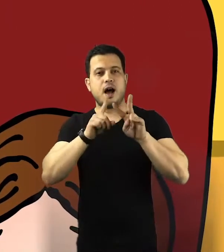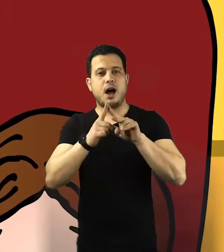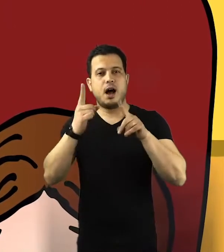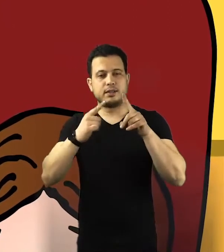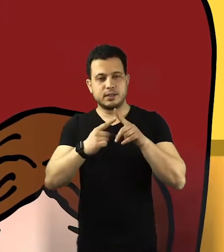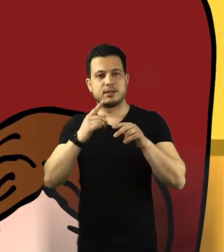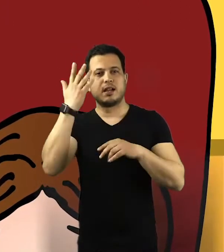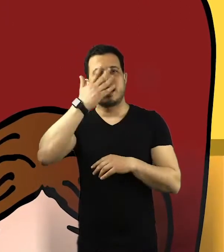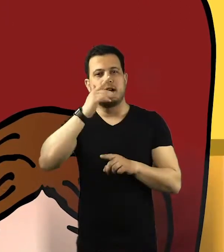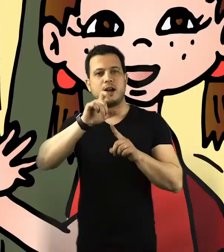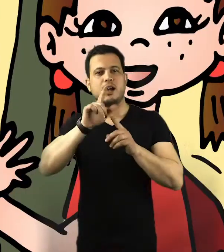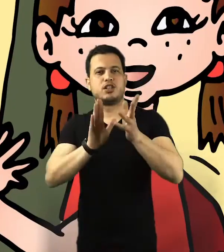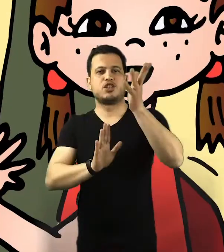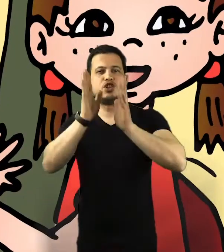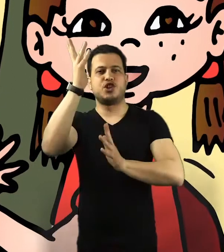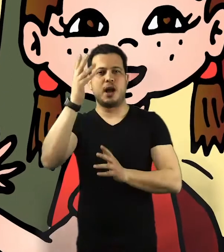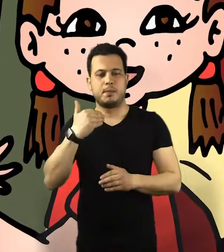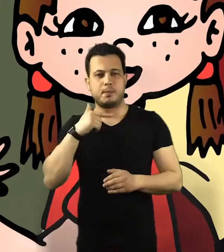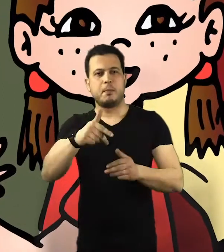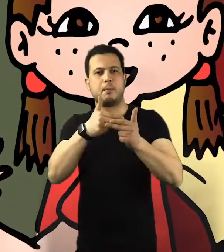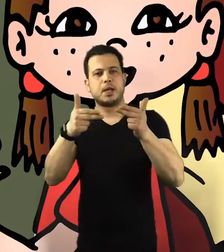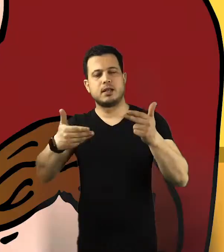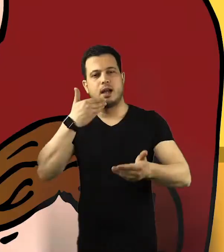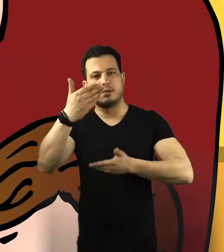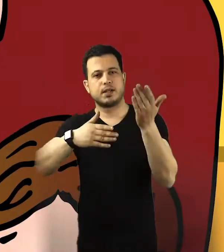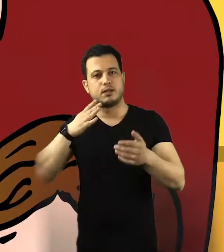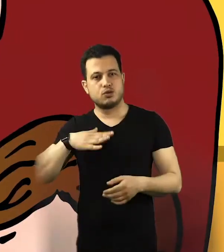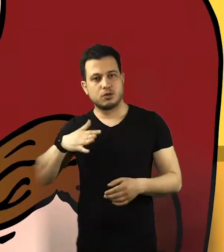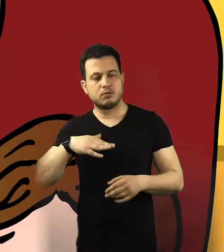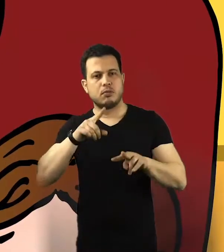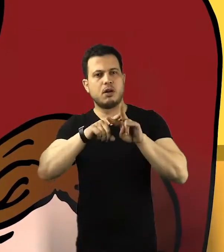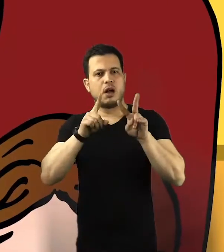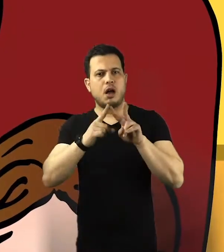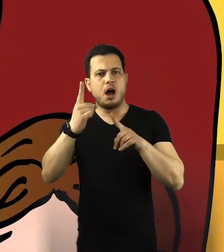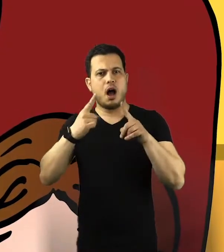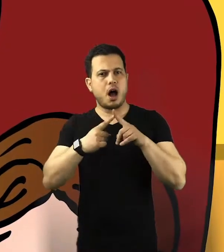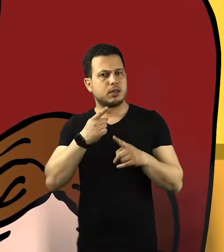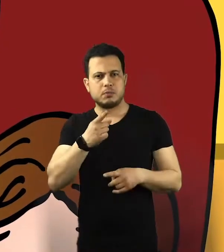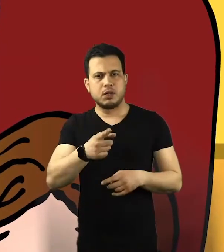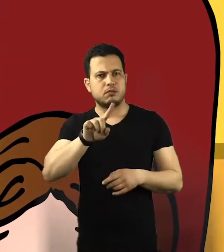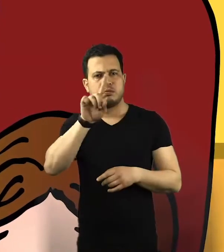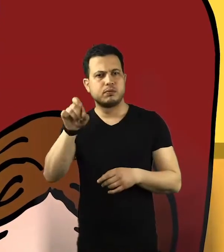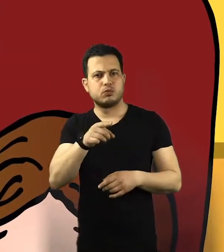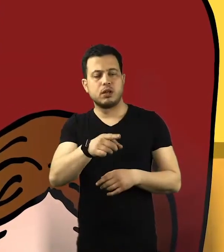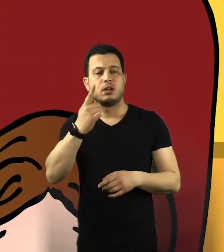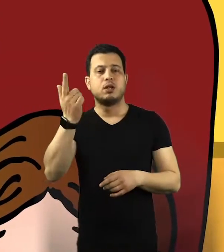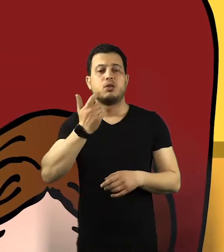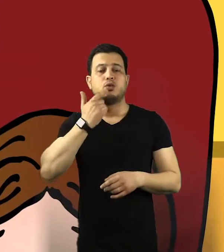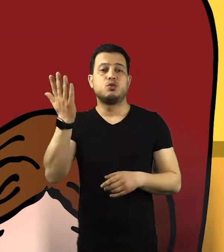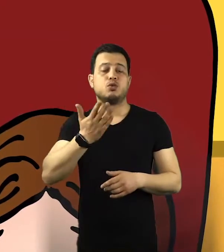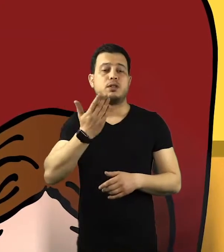masalını anlatıvereceğim Anıt mı? Evet yavrum anıt Anıt yüzyıllar